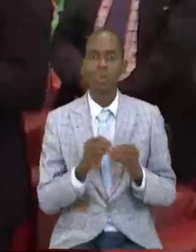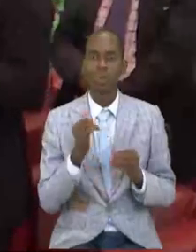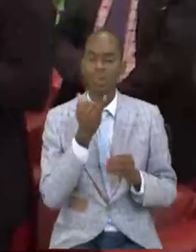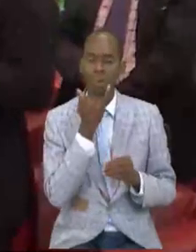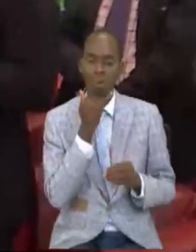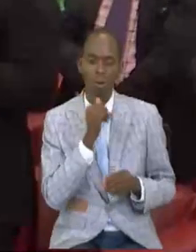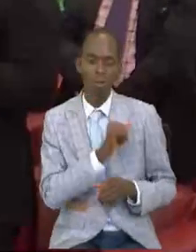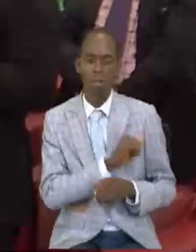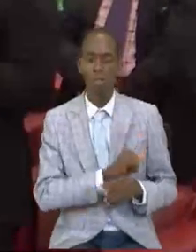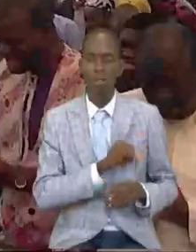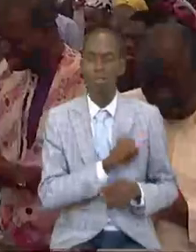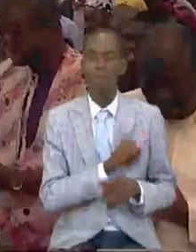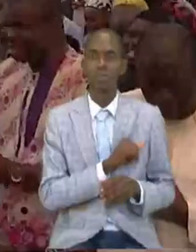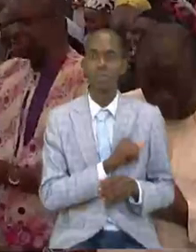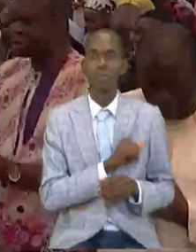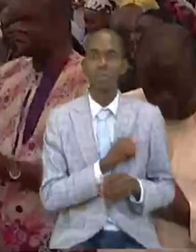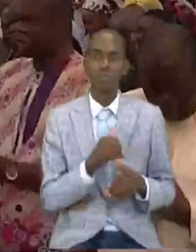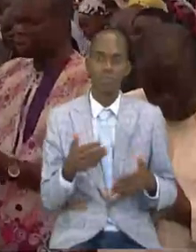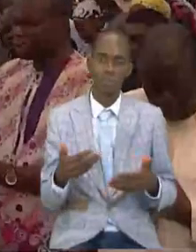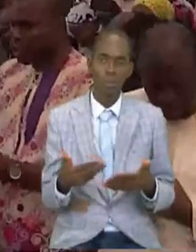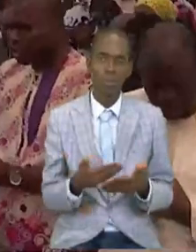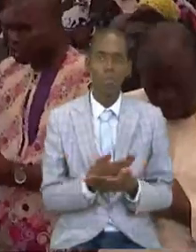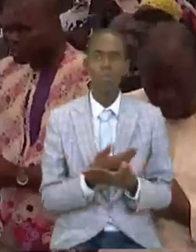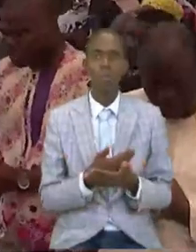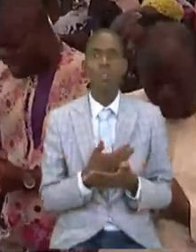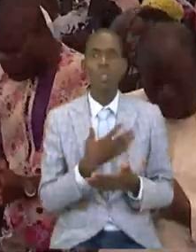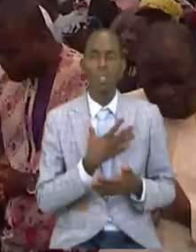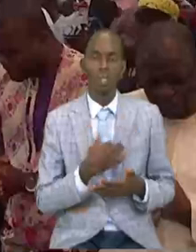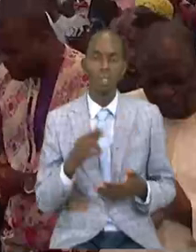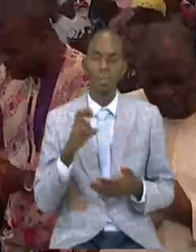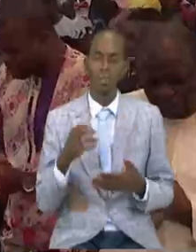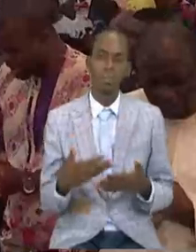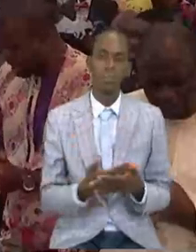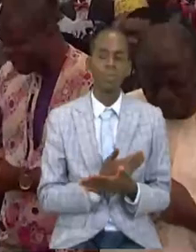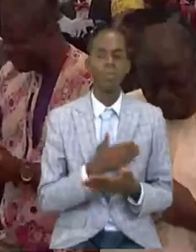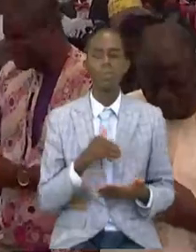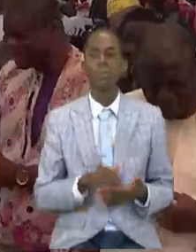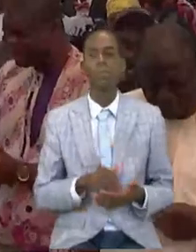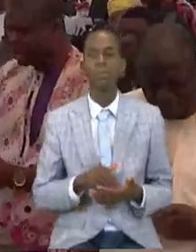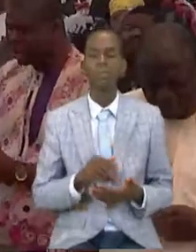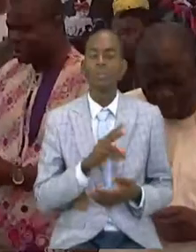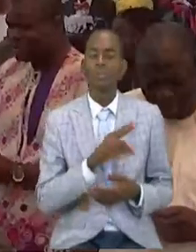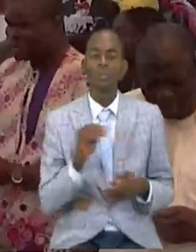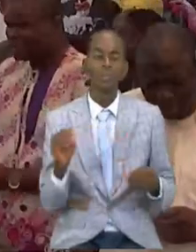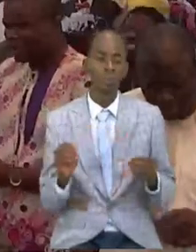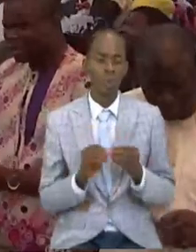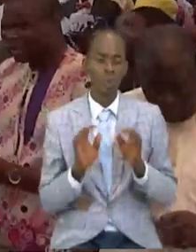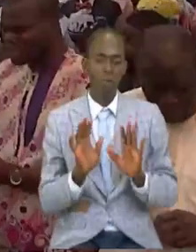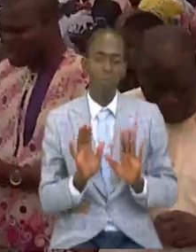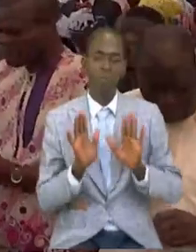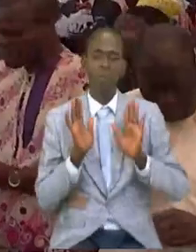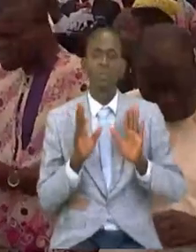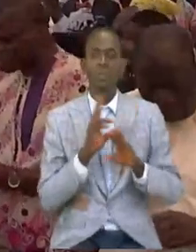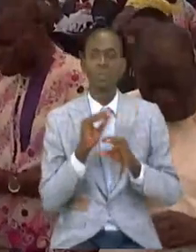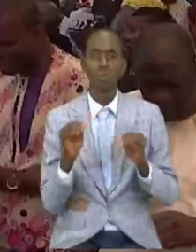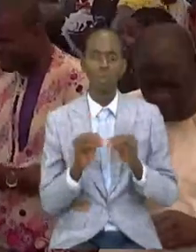il n'y a plus une mauvaise habitude. Mais le renouvellement, il n'y a plus la